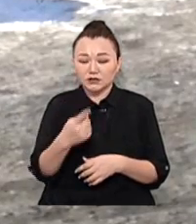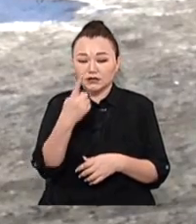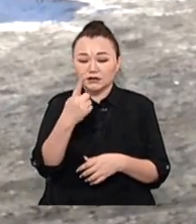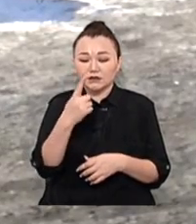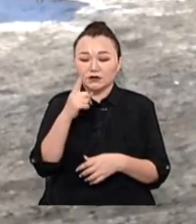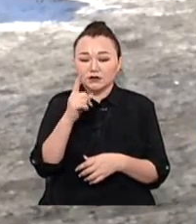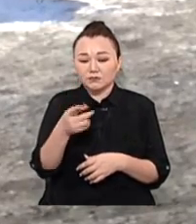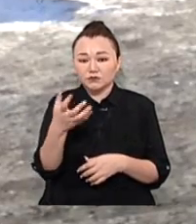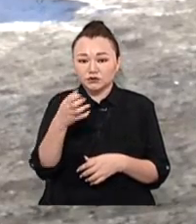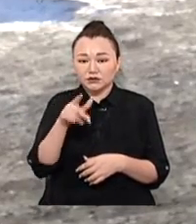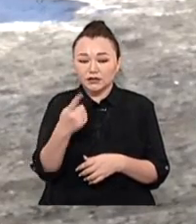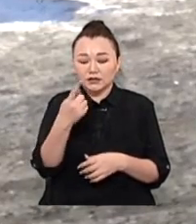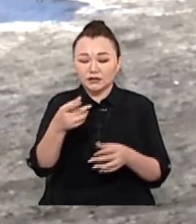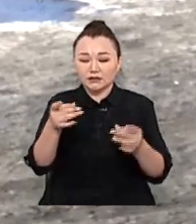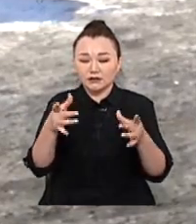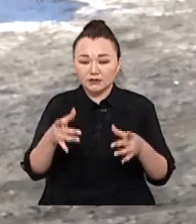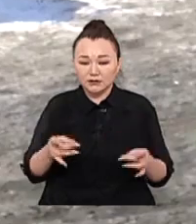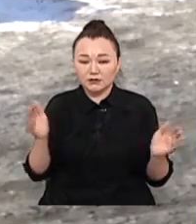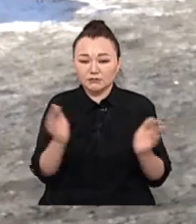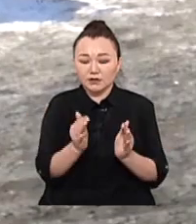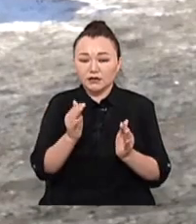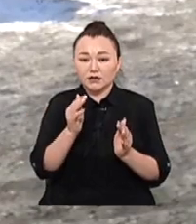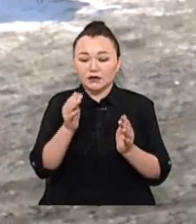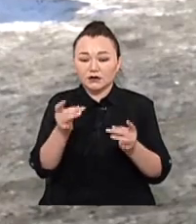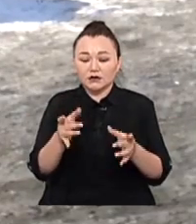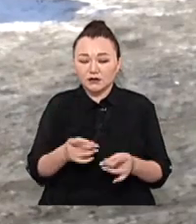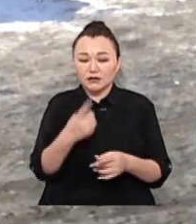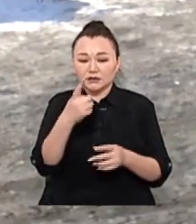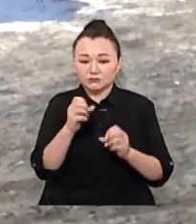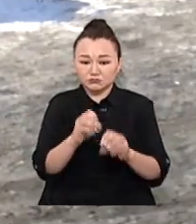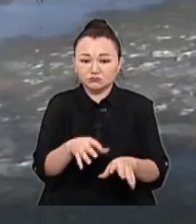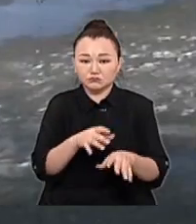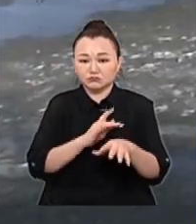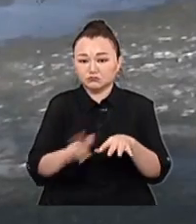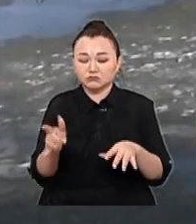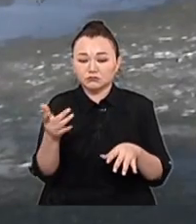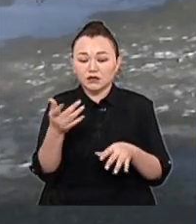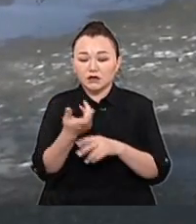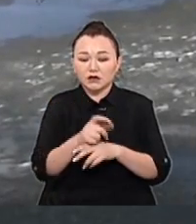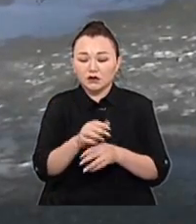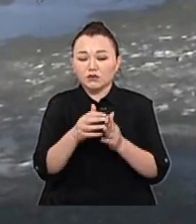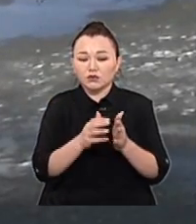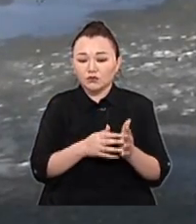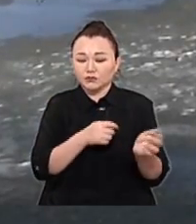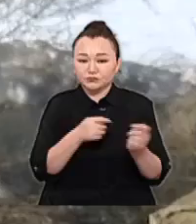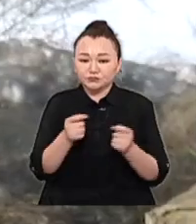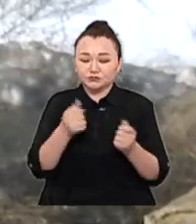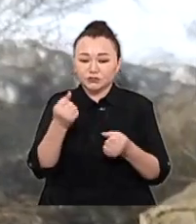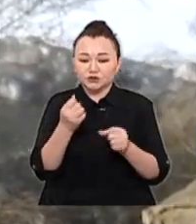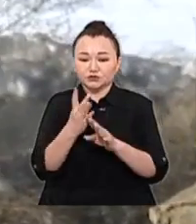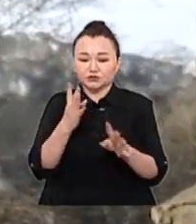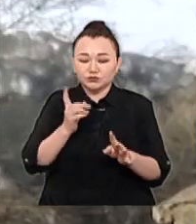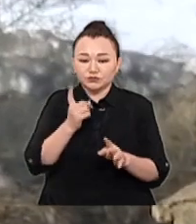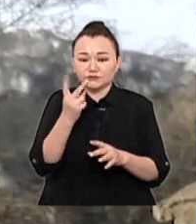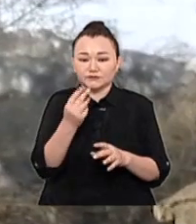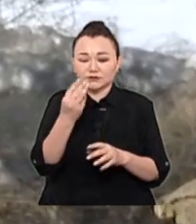1500 теңге болып жатыр. Әшейін андай оның кішкентай қап. Ол бір салғаннан артық. Бір салғаннан артылмайды ол. Көмірді тасып жатқан көліктерде кезегін күтіп 2-3